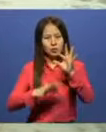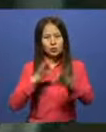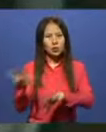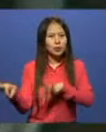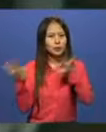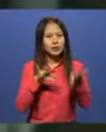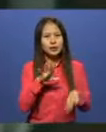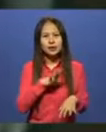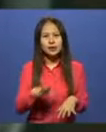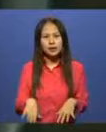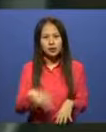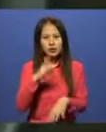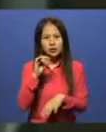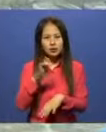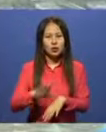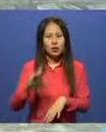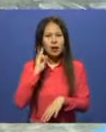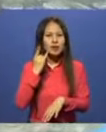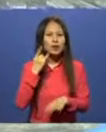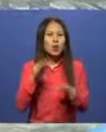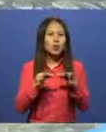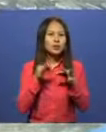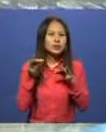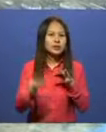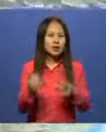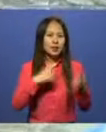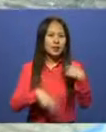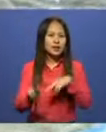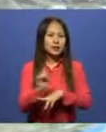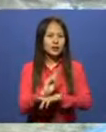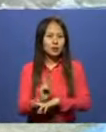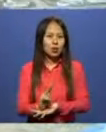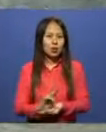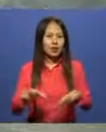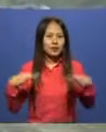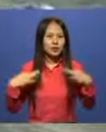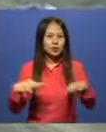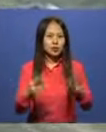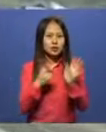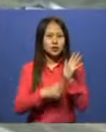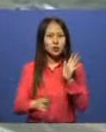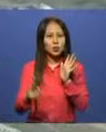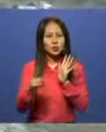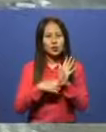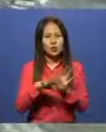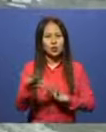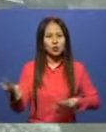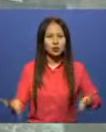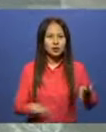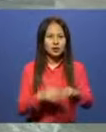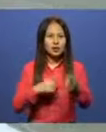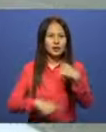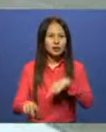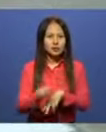жоқ. Солтүстік пен Шығыс Қазақстан және Павлодар облыстарына баратын жолдар қайта жөнделді. Еліміз бойынша автомобиль жолдарының 77 учаскесі қалпына